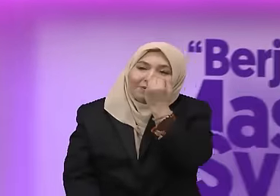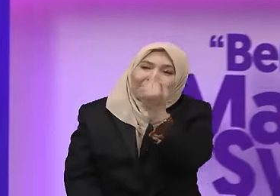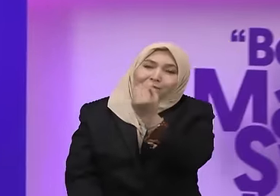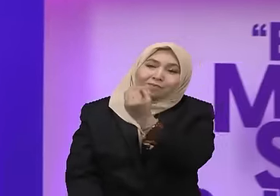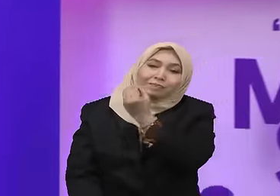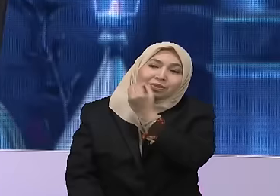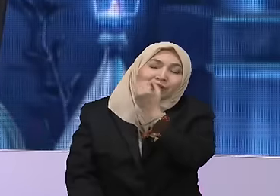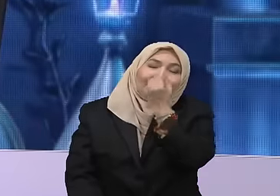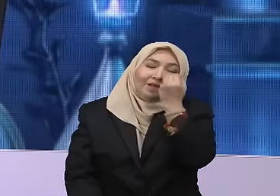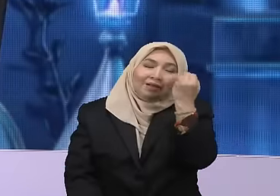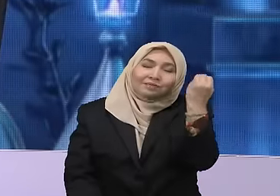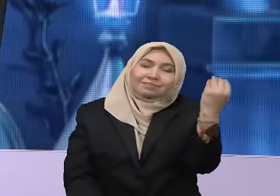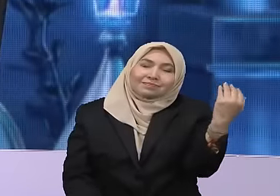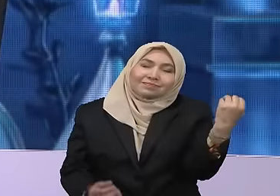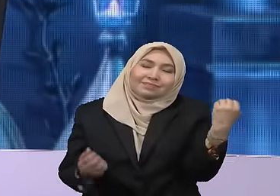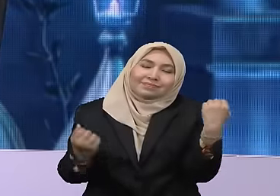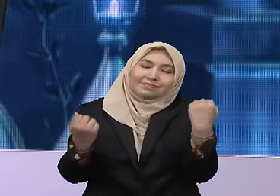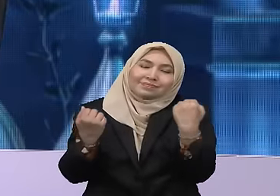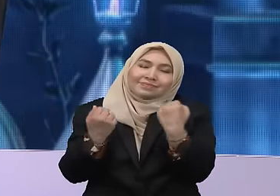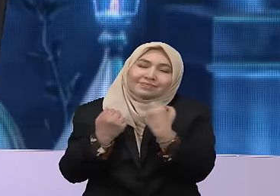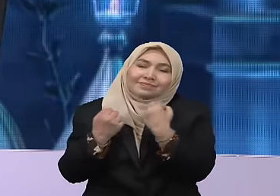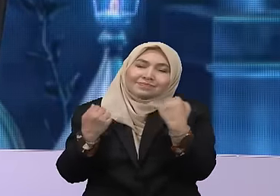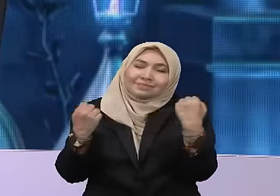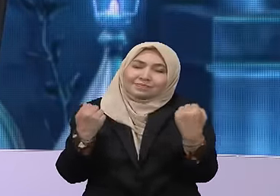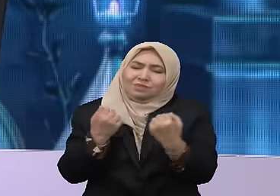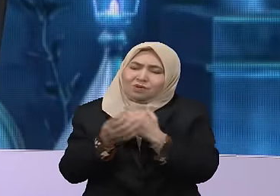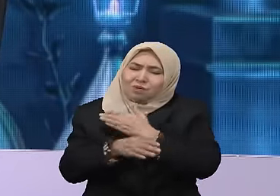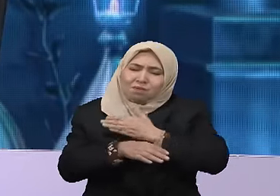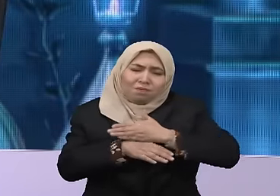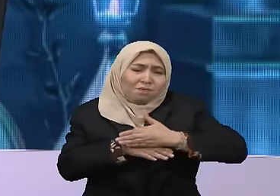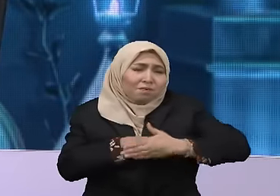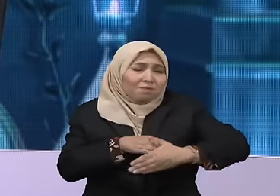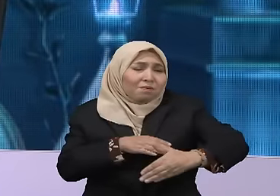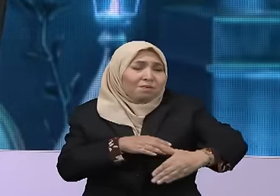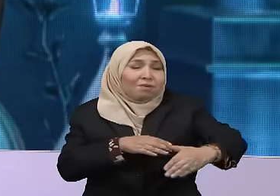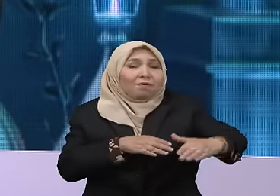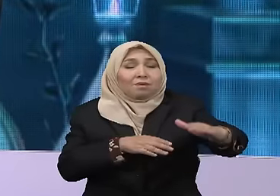mawar, dingin dihakis